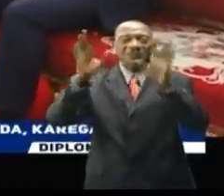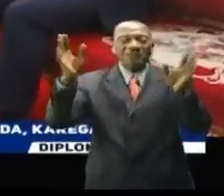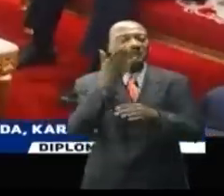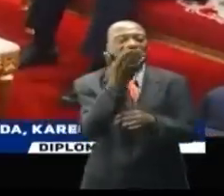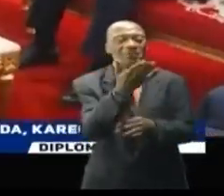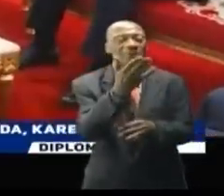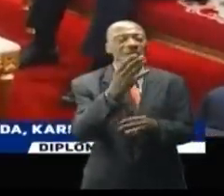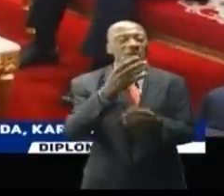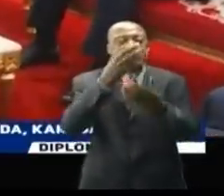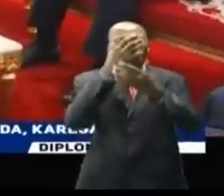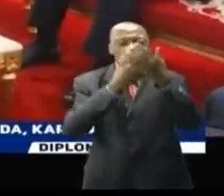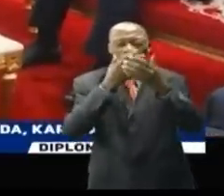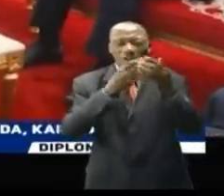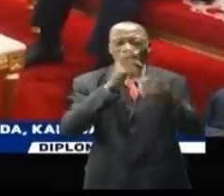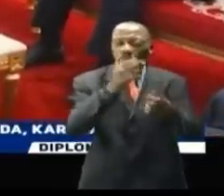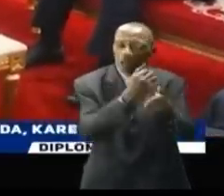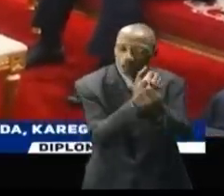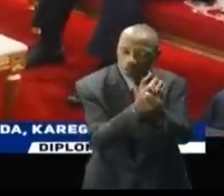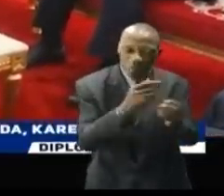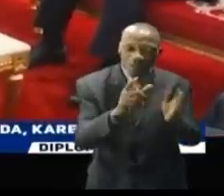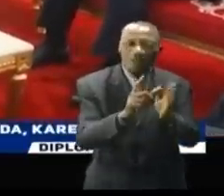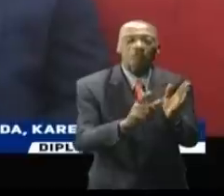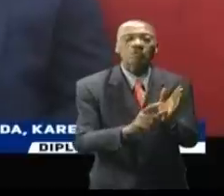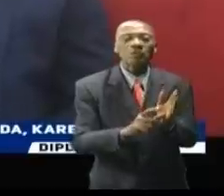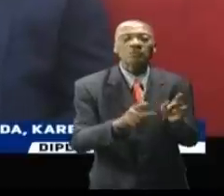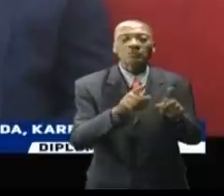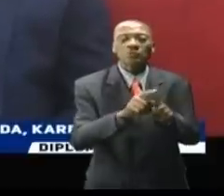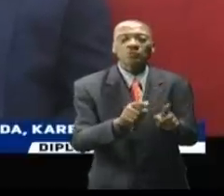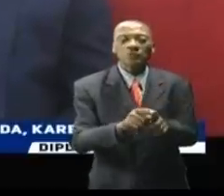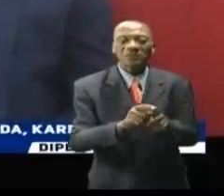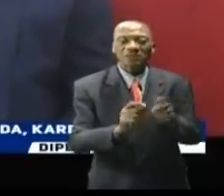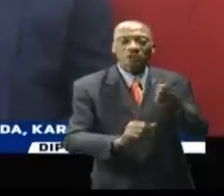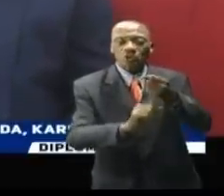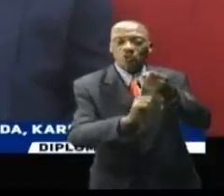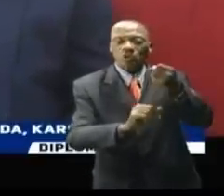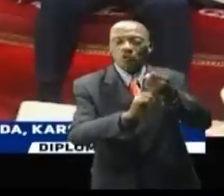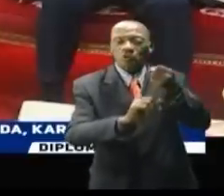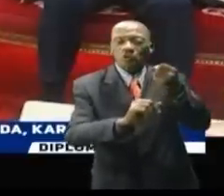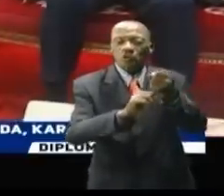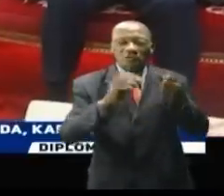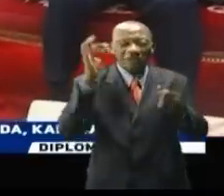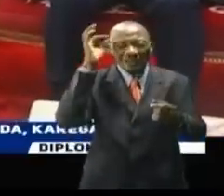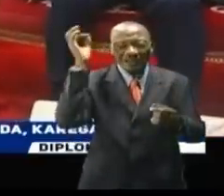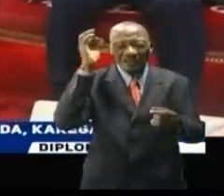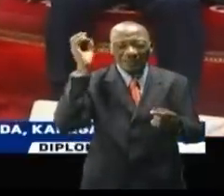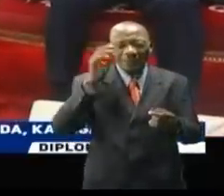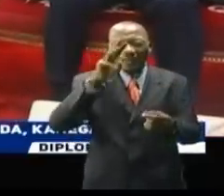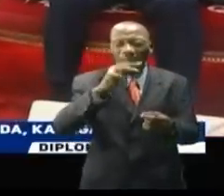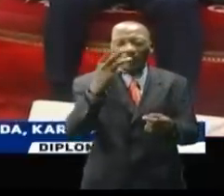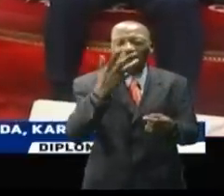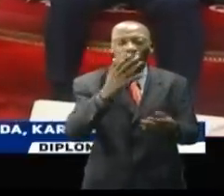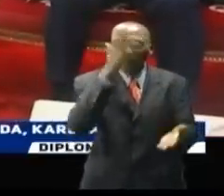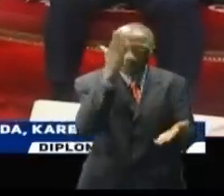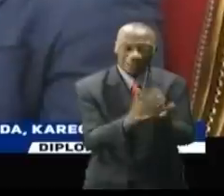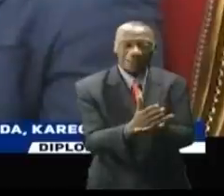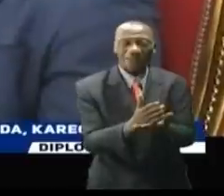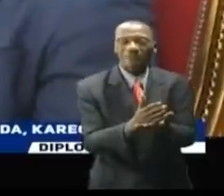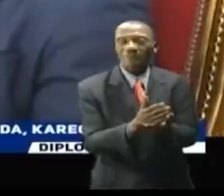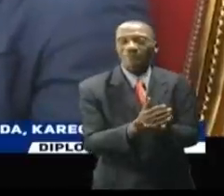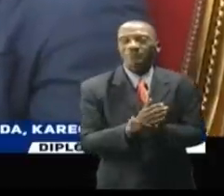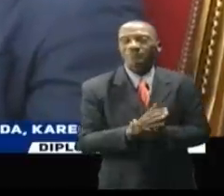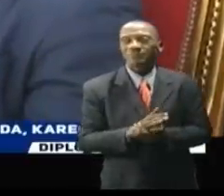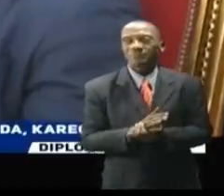la République démocratique du Congo et de cesser tout soutien au mouvement terroriste du M23.